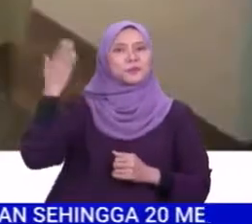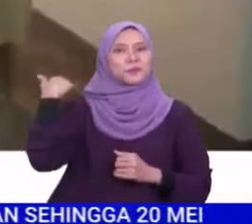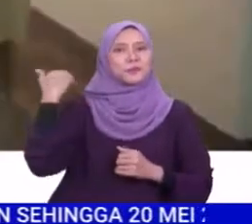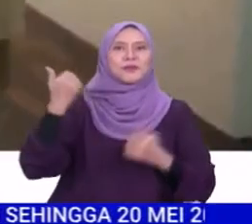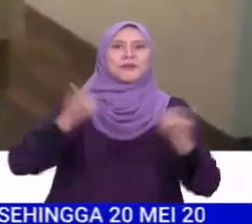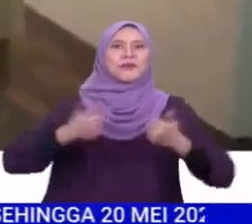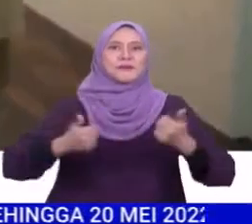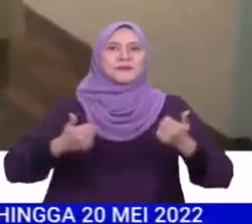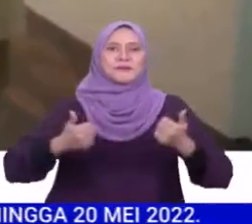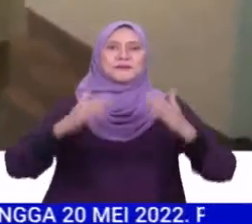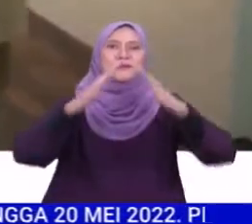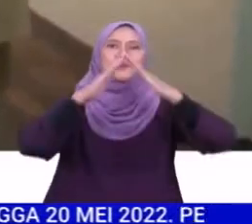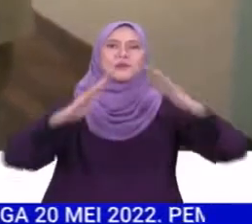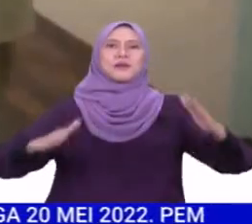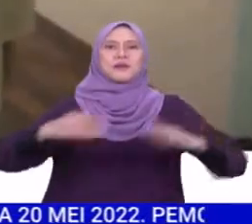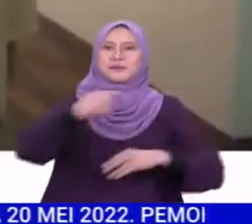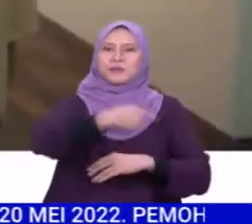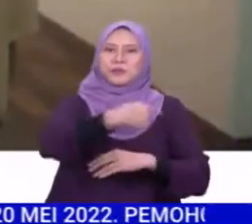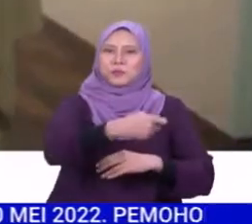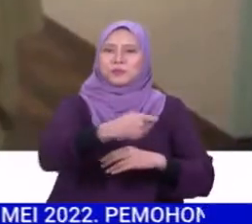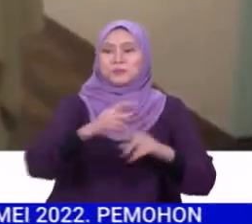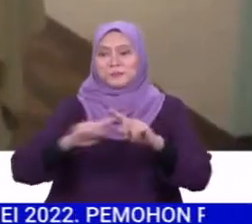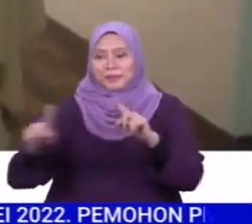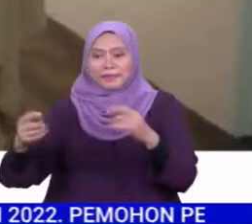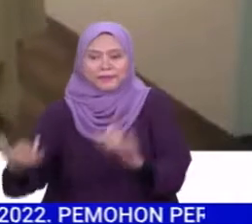dekat rumah sewa. Alhamdulillah.